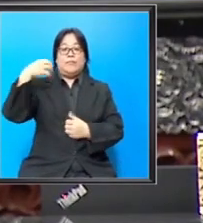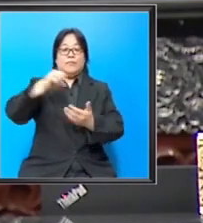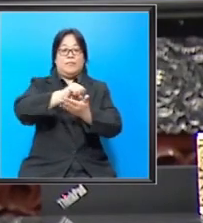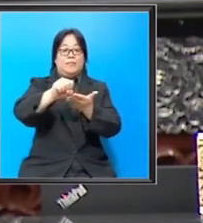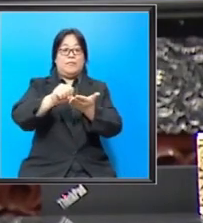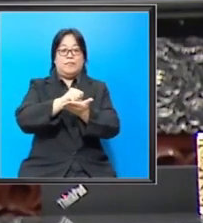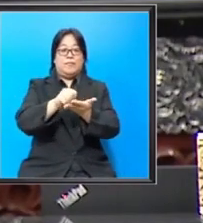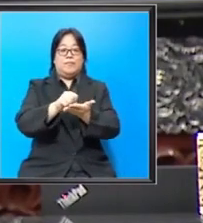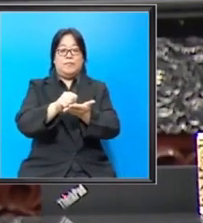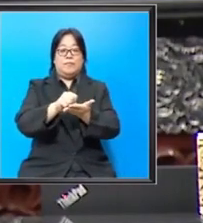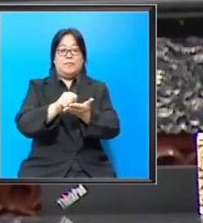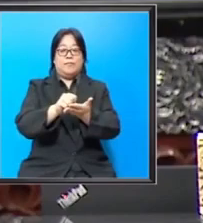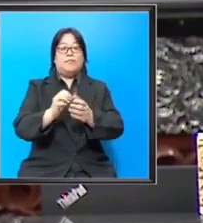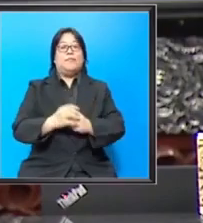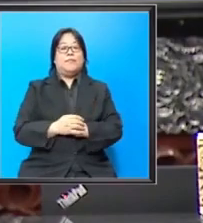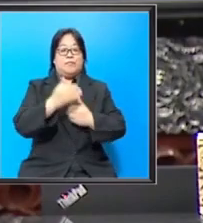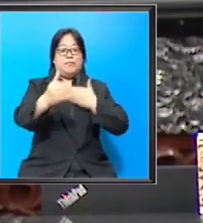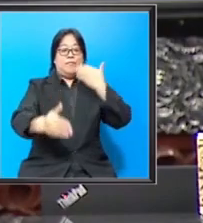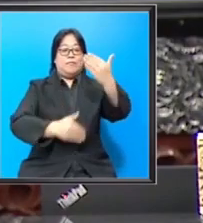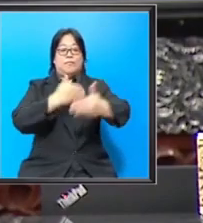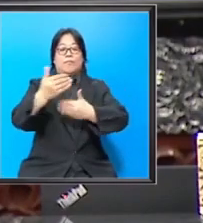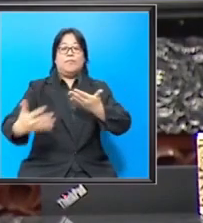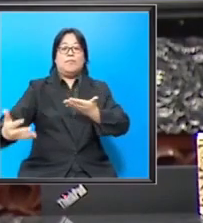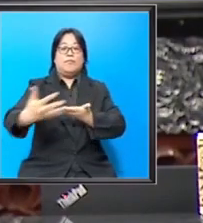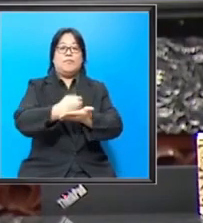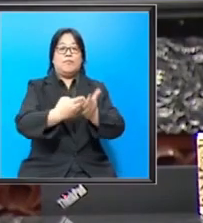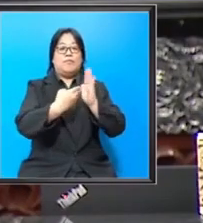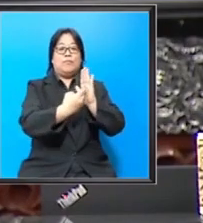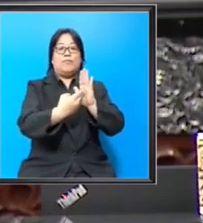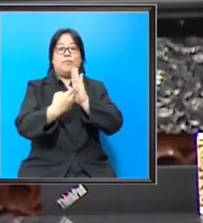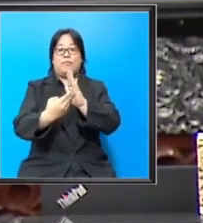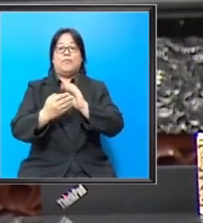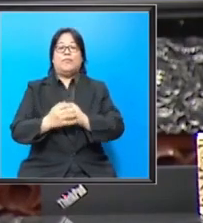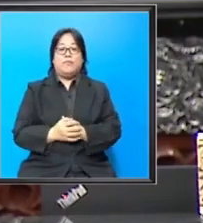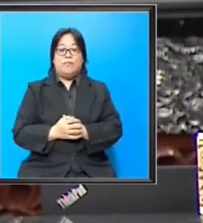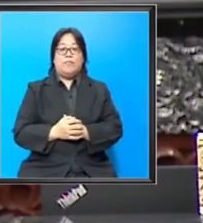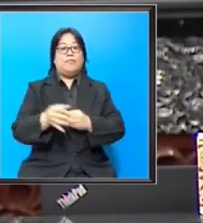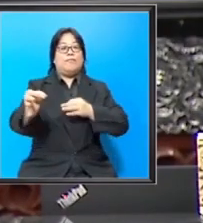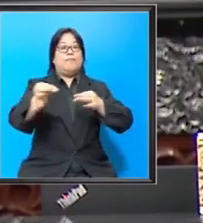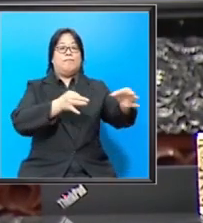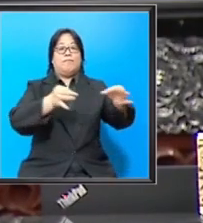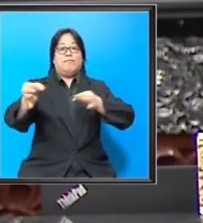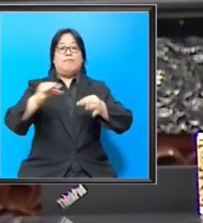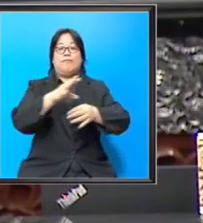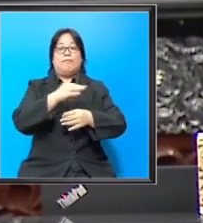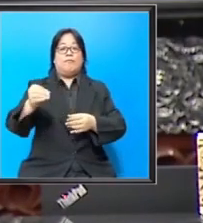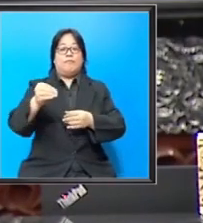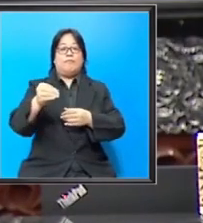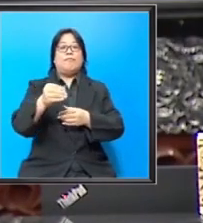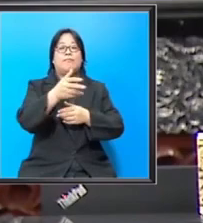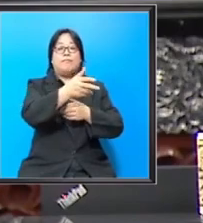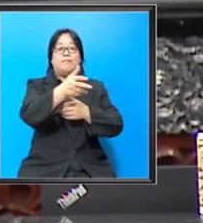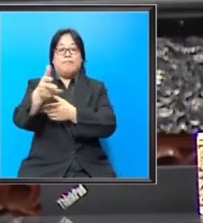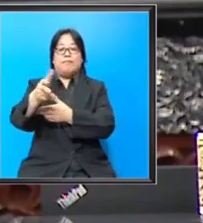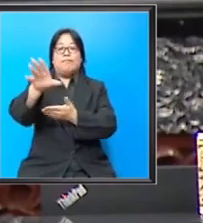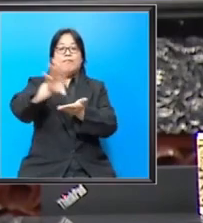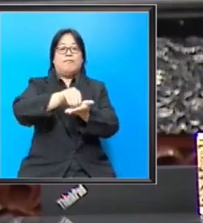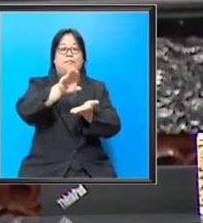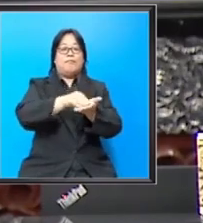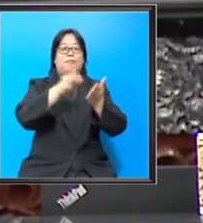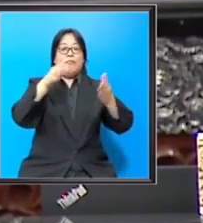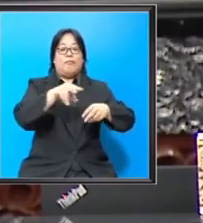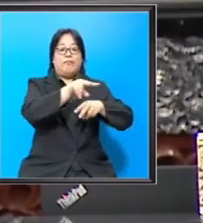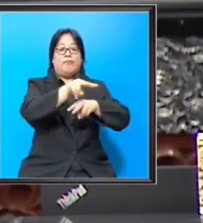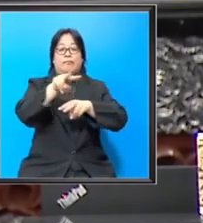penyesat dalam proses pengumpulan bukti-bukti mengambil keterangan dan rekaman percakapan saksi-saksi